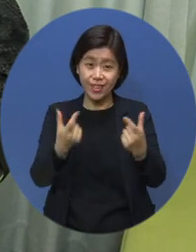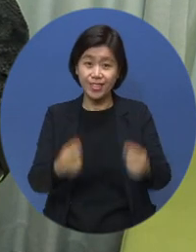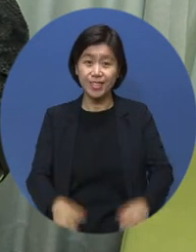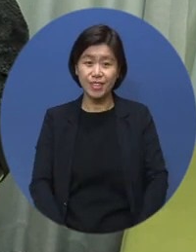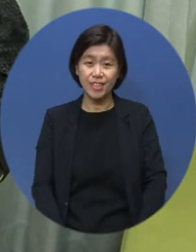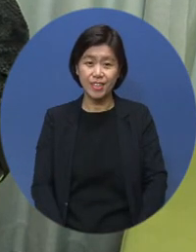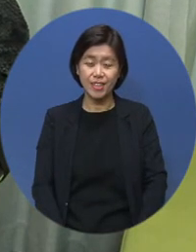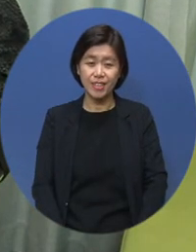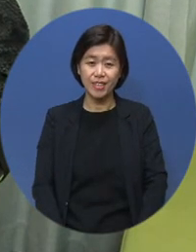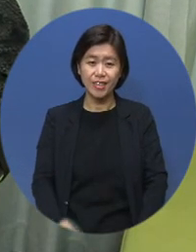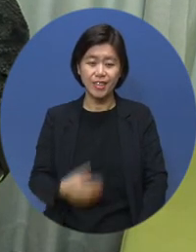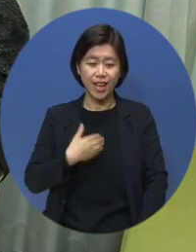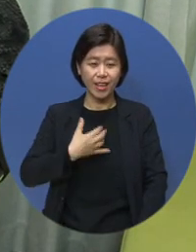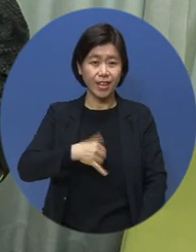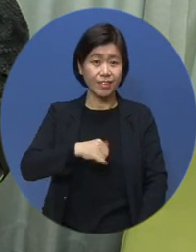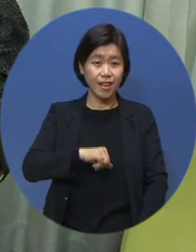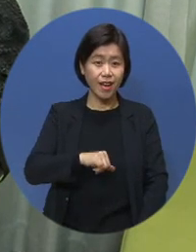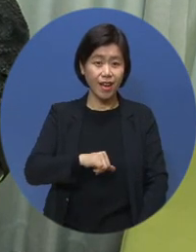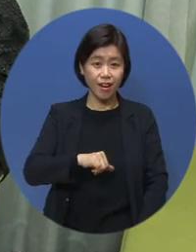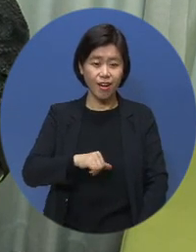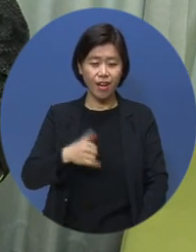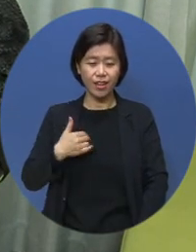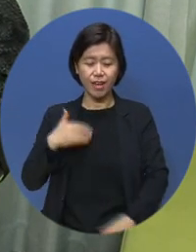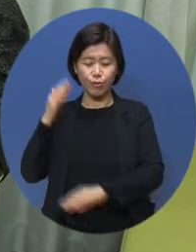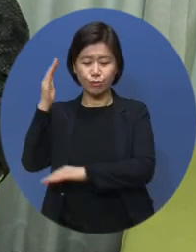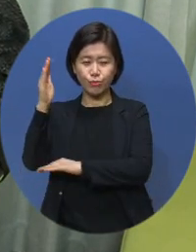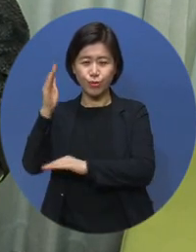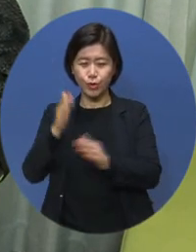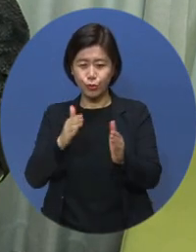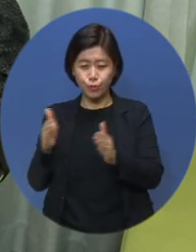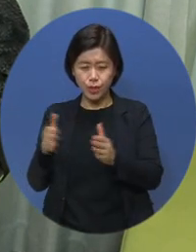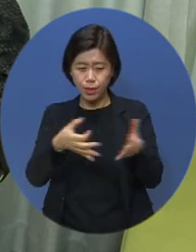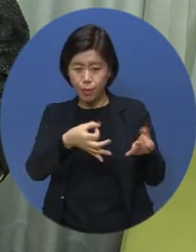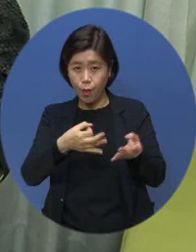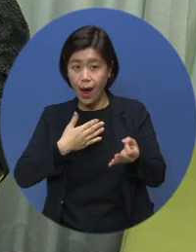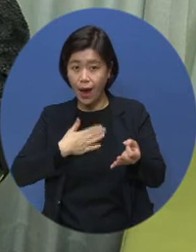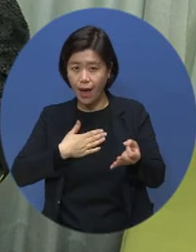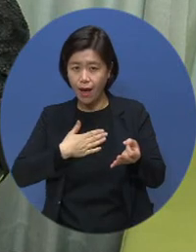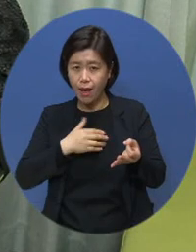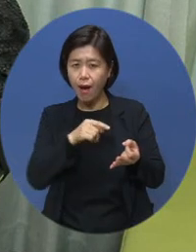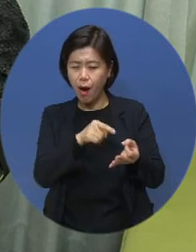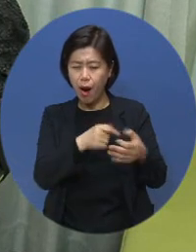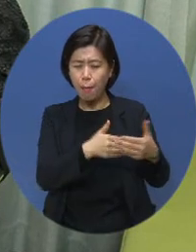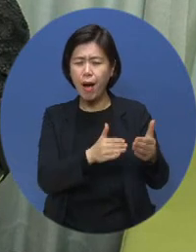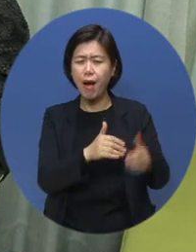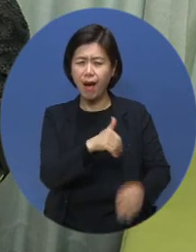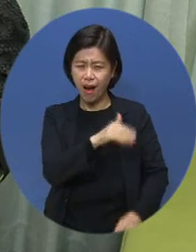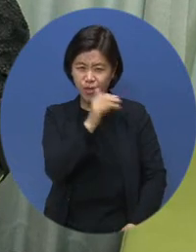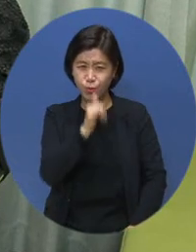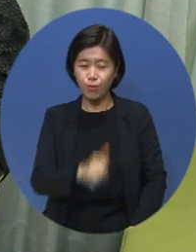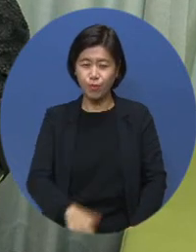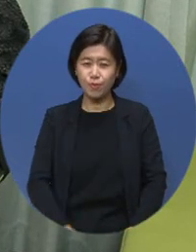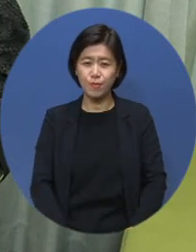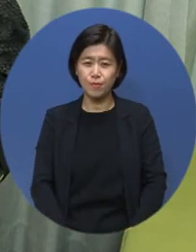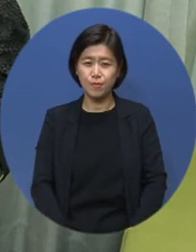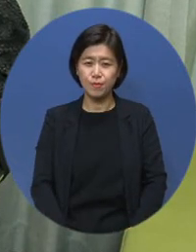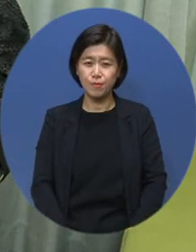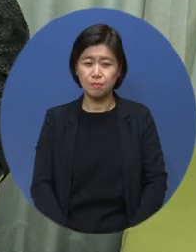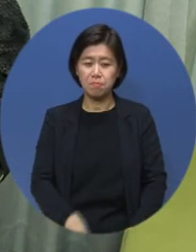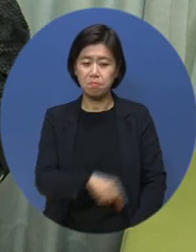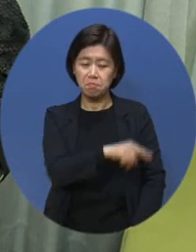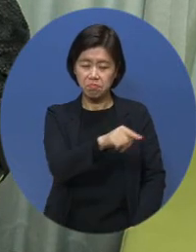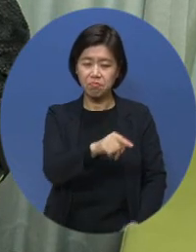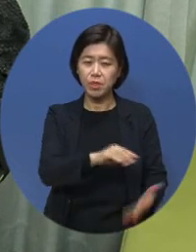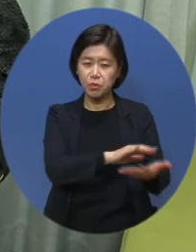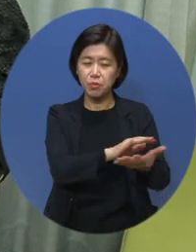회 드리지 근처 지금 강의 준비 하는거 알고 더 정하려고 지금 방안에 들어가서 지금 자기네끼리